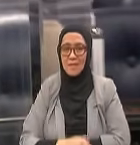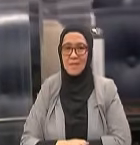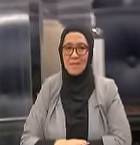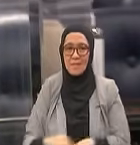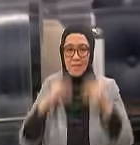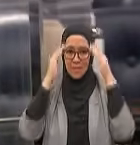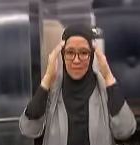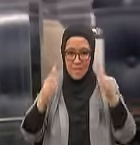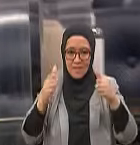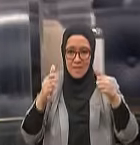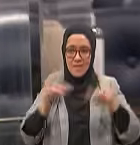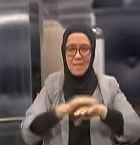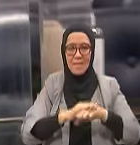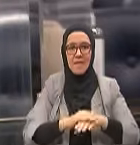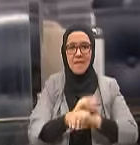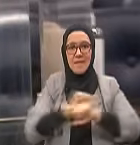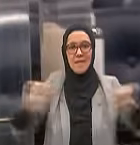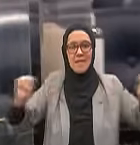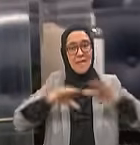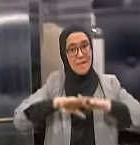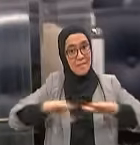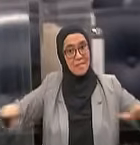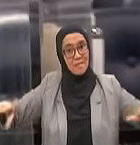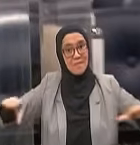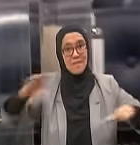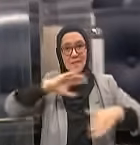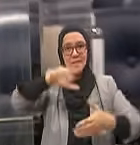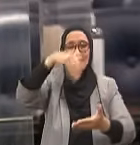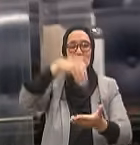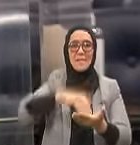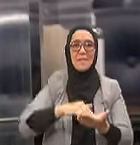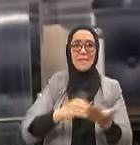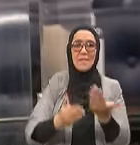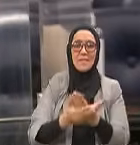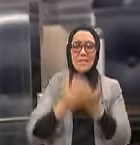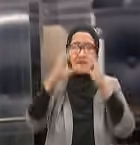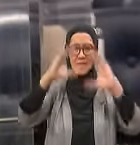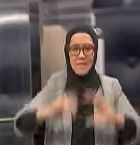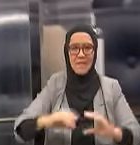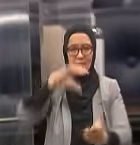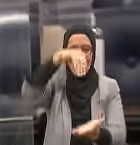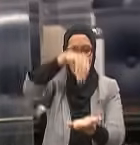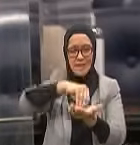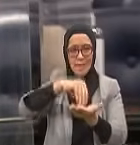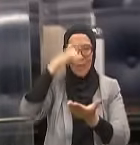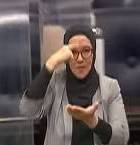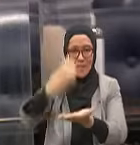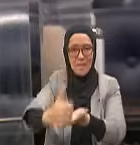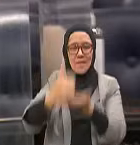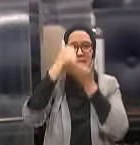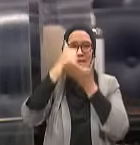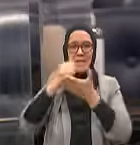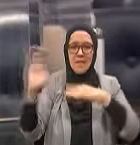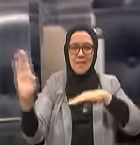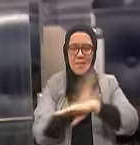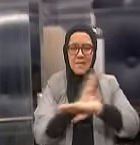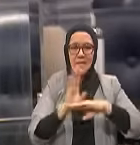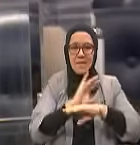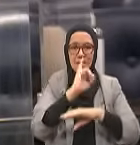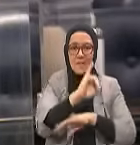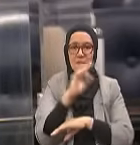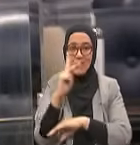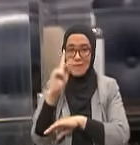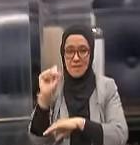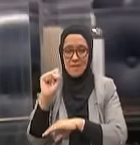petani kepada pusat pembelajaran setempat kalau membantu perusahaan naik maciel sederhana